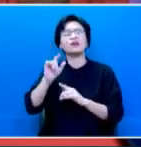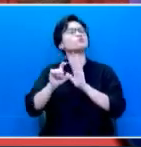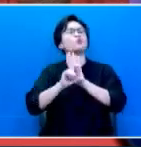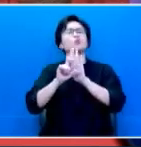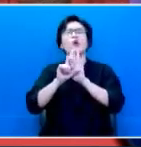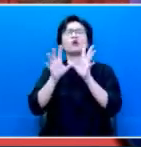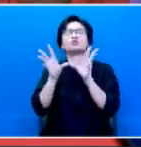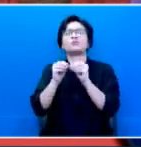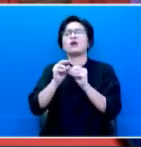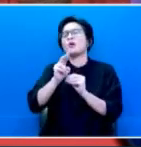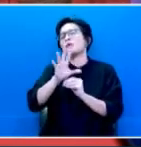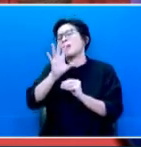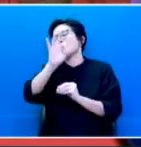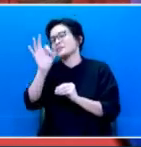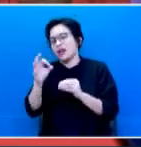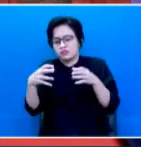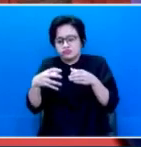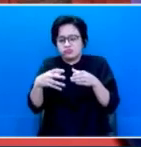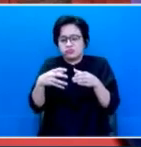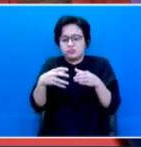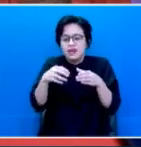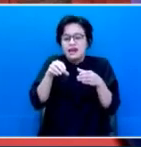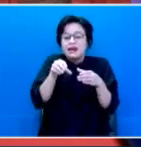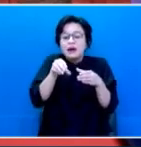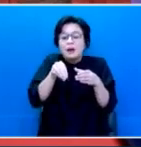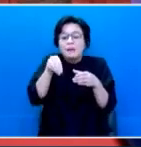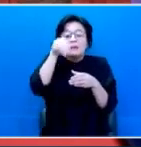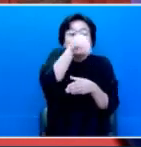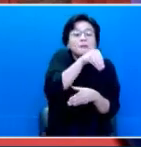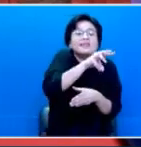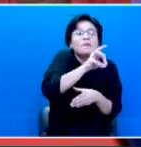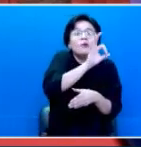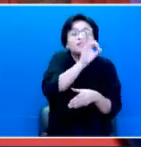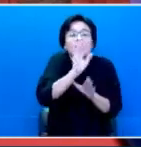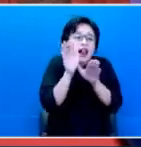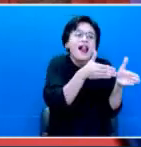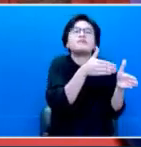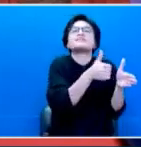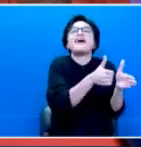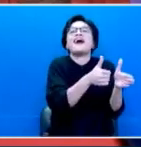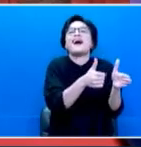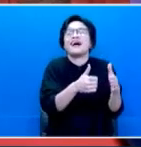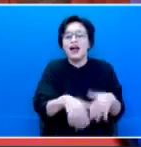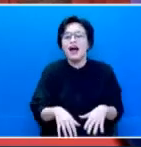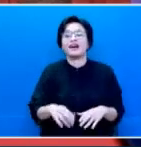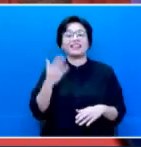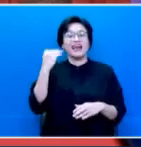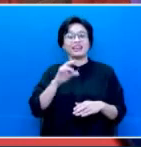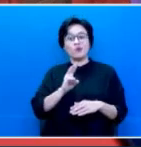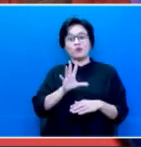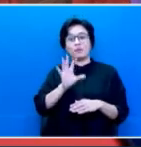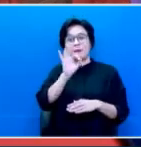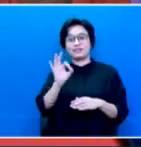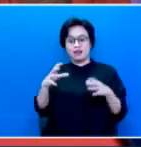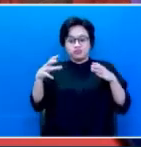PDIP masih ada 30% tuh ya kan nah pemilih Ganjar selain yang adalah pemilih